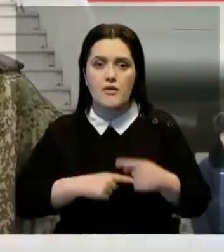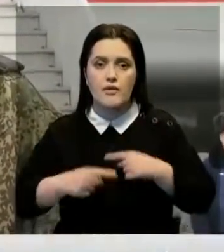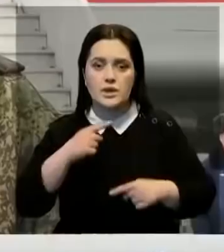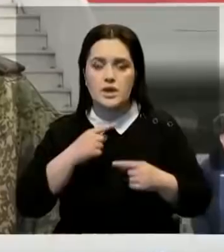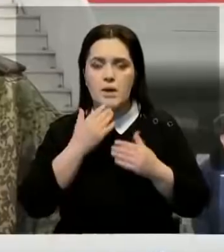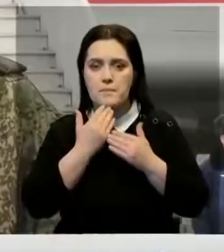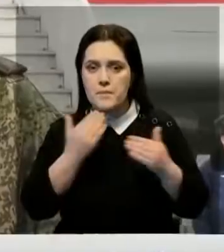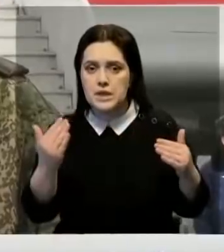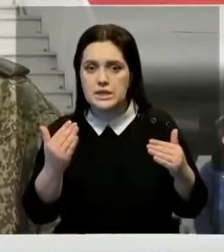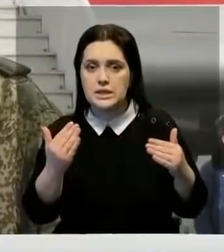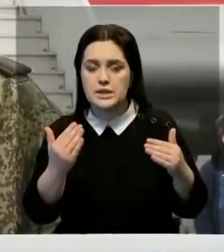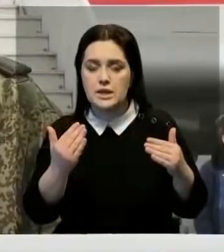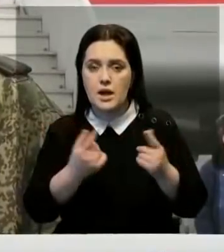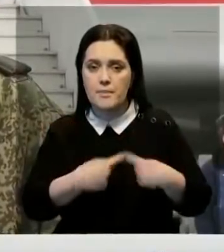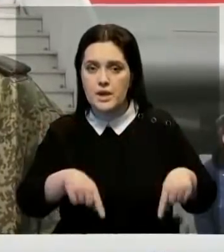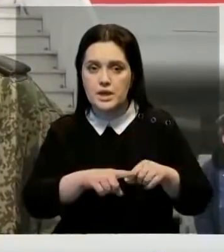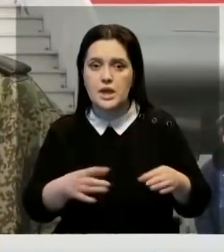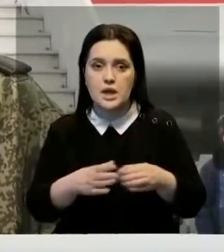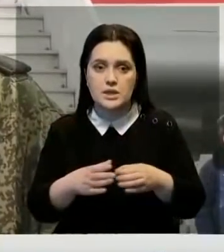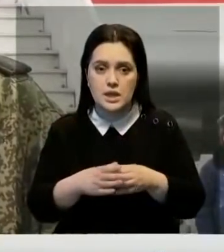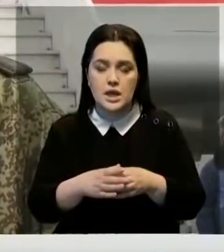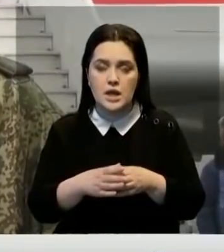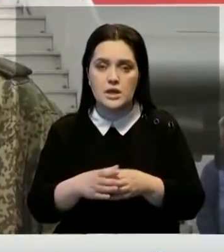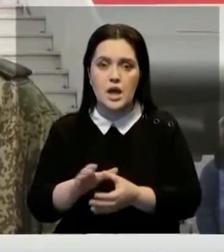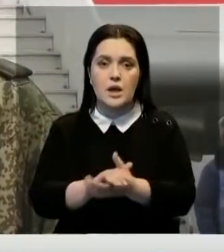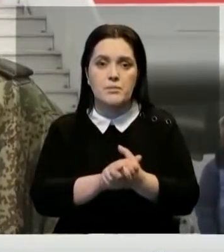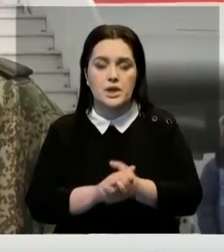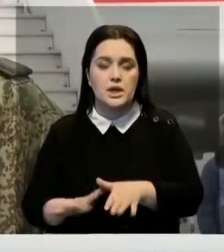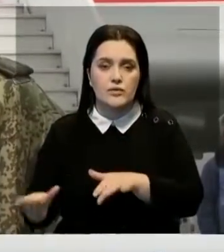последнее подразделение и командование миротворческих сил.